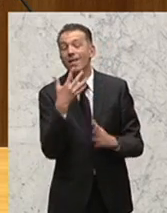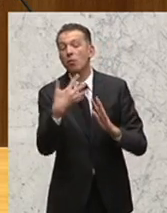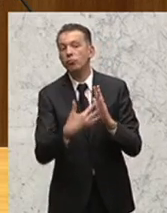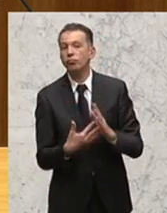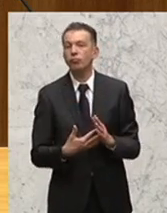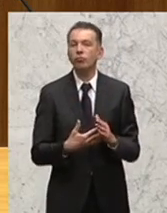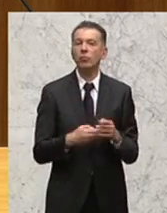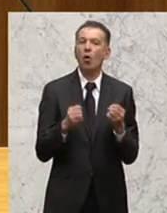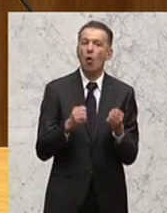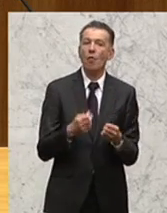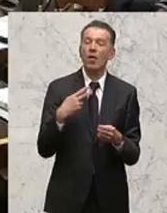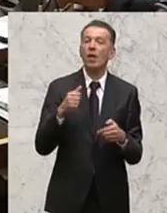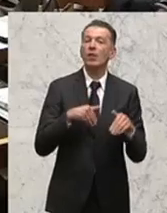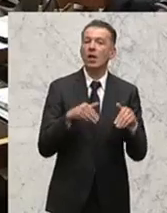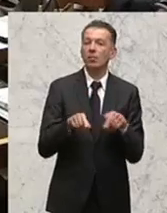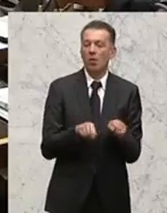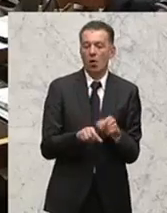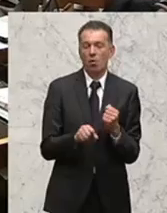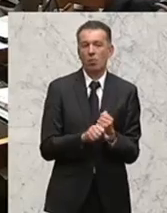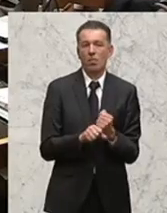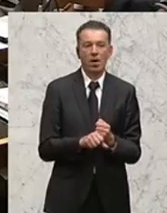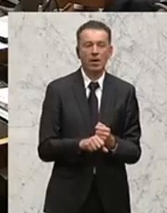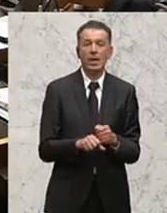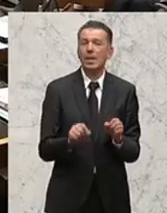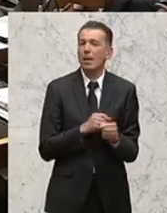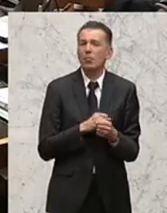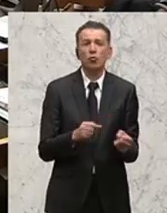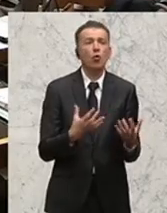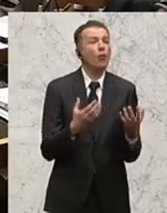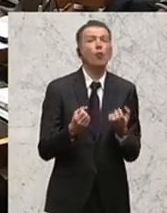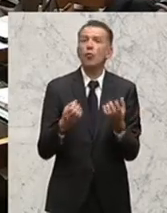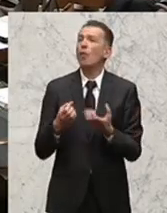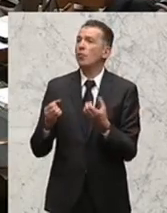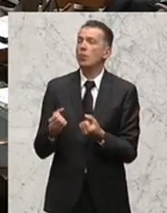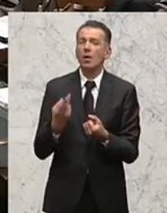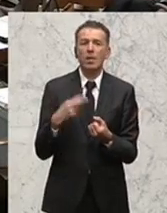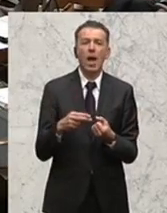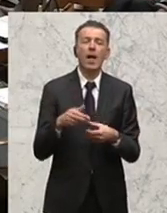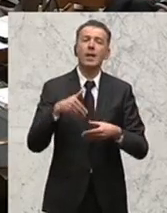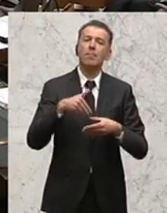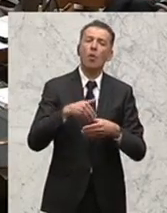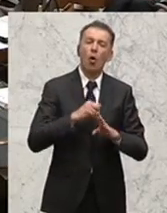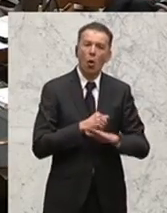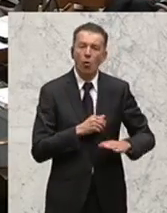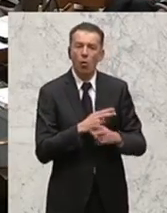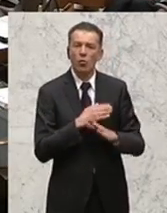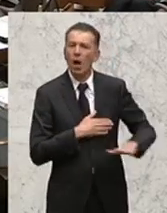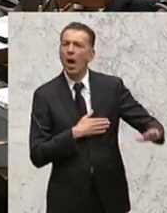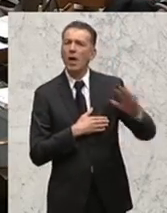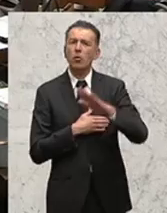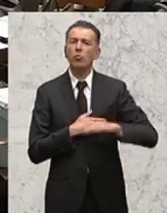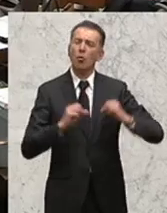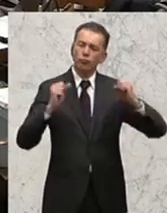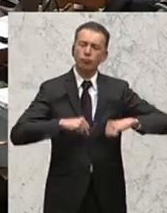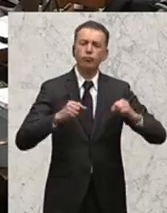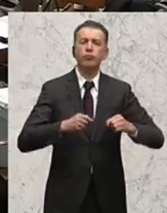der Herr Finanzminister wird es auch tun. Da gibt es kein Wünsch dir was, da gibt es ein innerösterreichisches Commitment, wie die Landeshauptleute und wie die